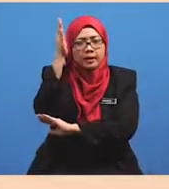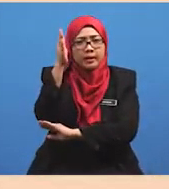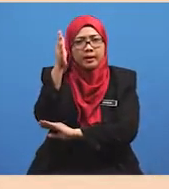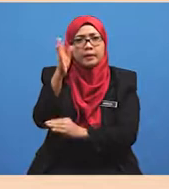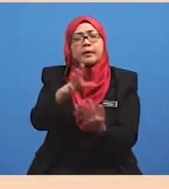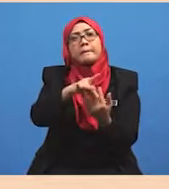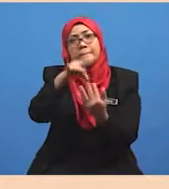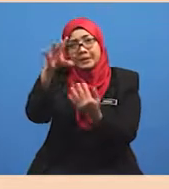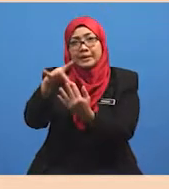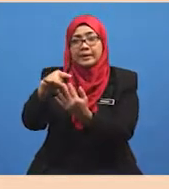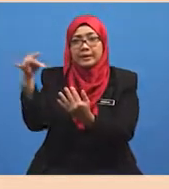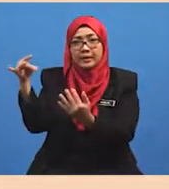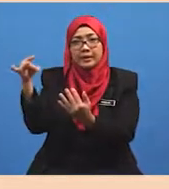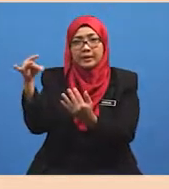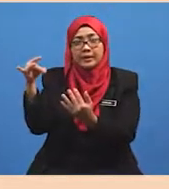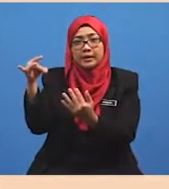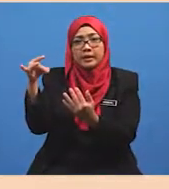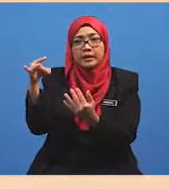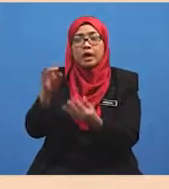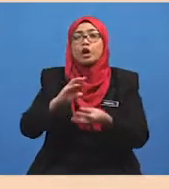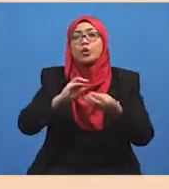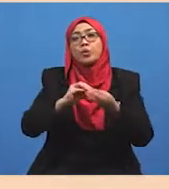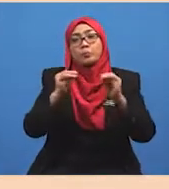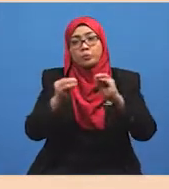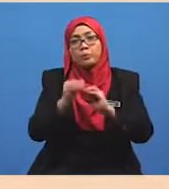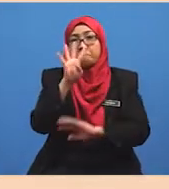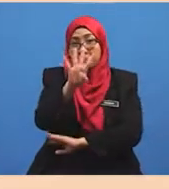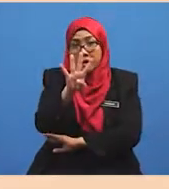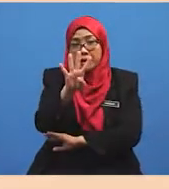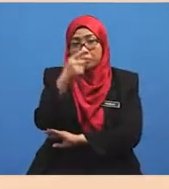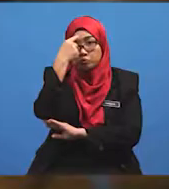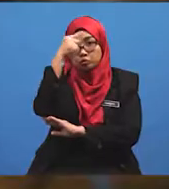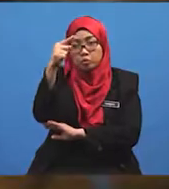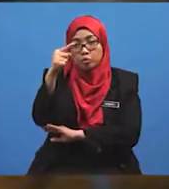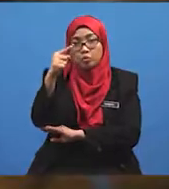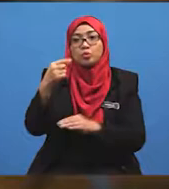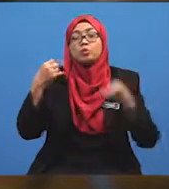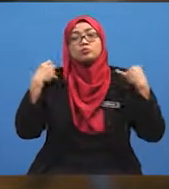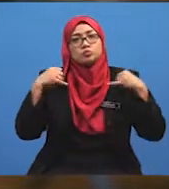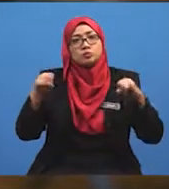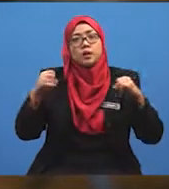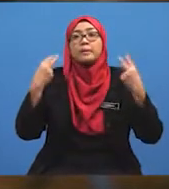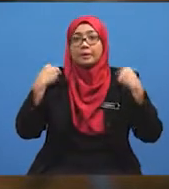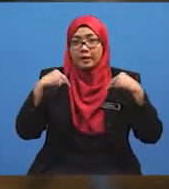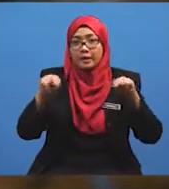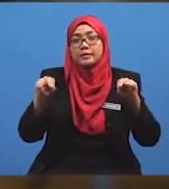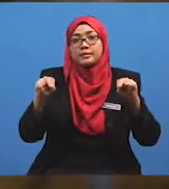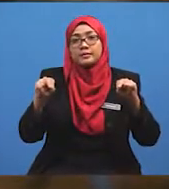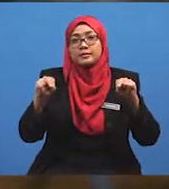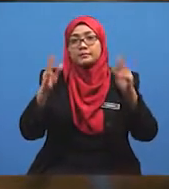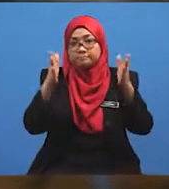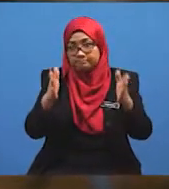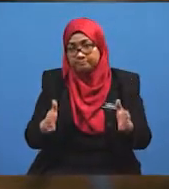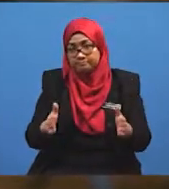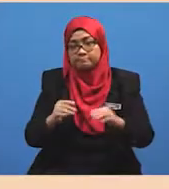keputusan untuk menjadi seorang Usahawan coba Perhatikan